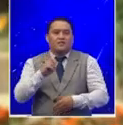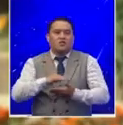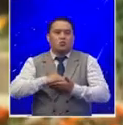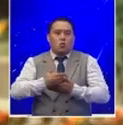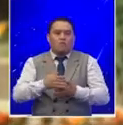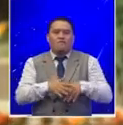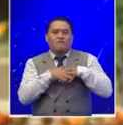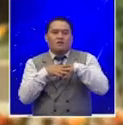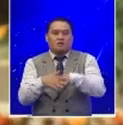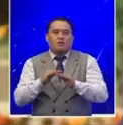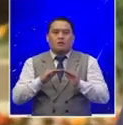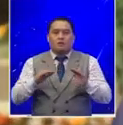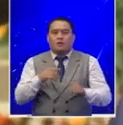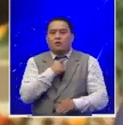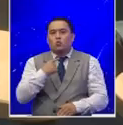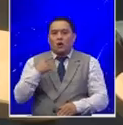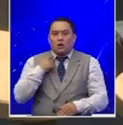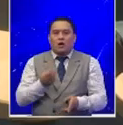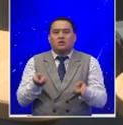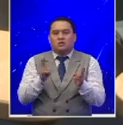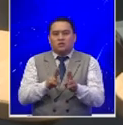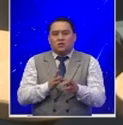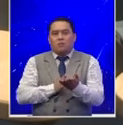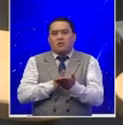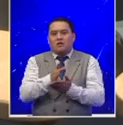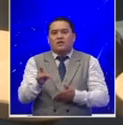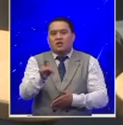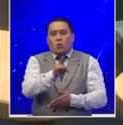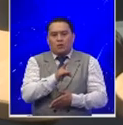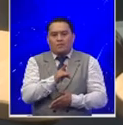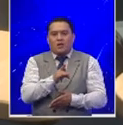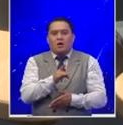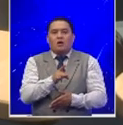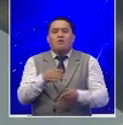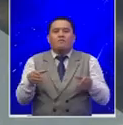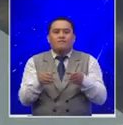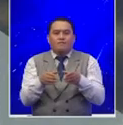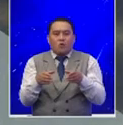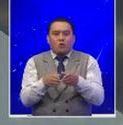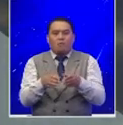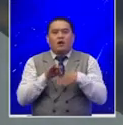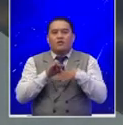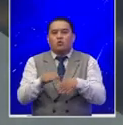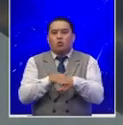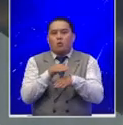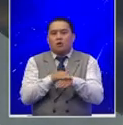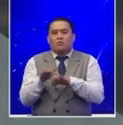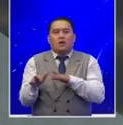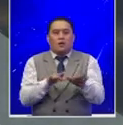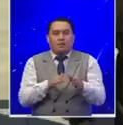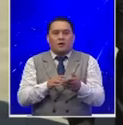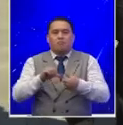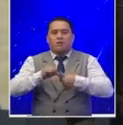200 ноутбуков выделены для школьников Талдыкургана, остальные направят в регионы. К слову, фонд «Саликал-Урпак» проводит благотворительные мероприятия